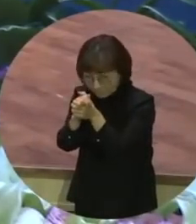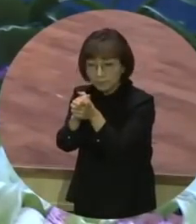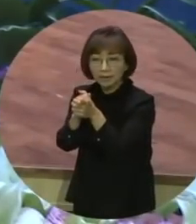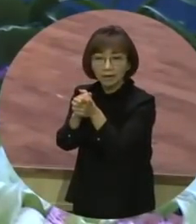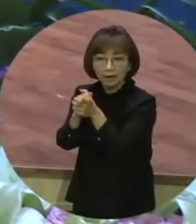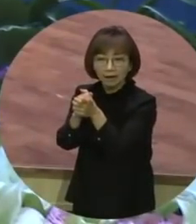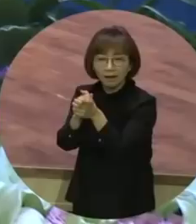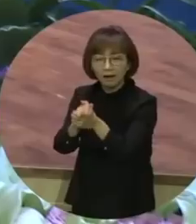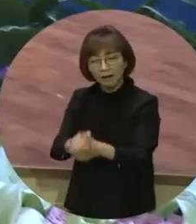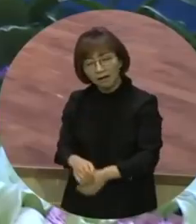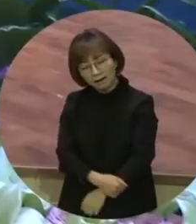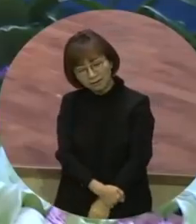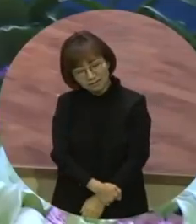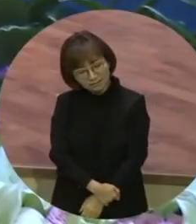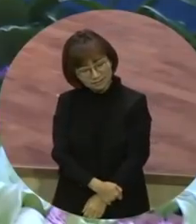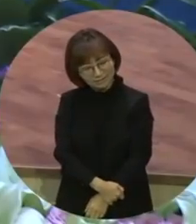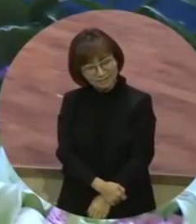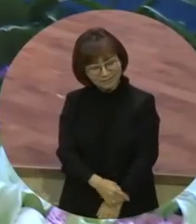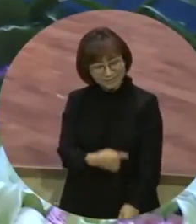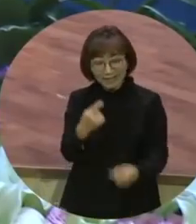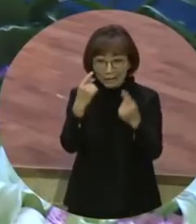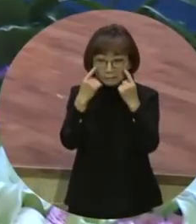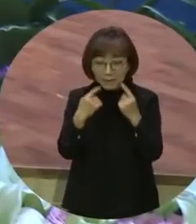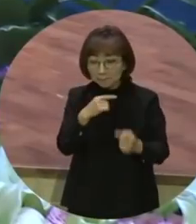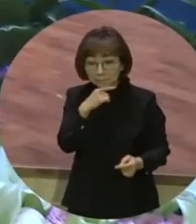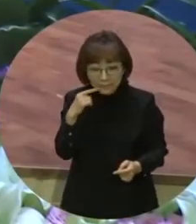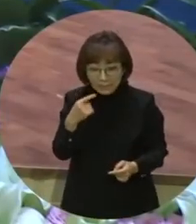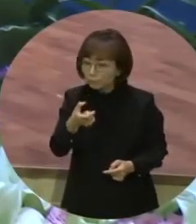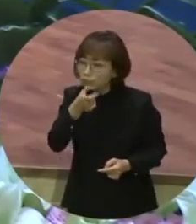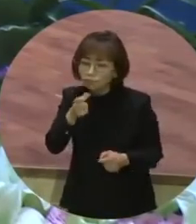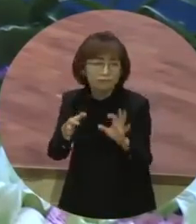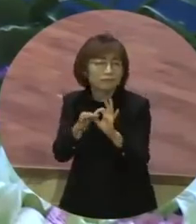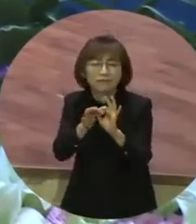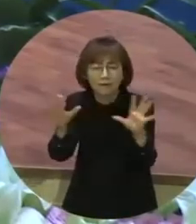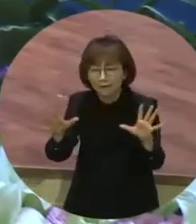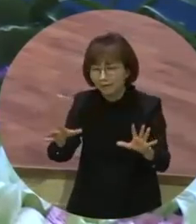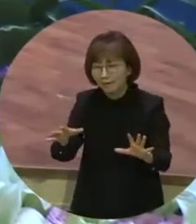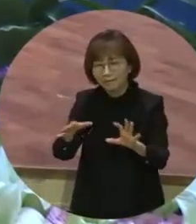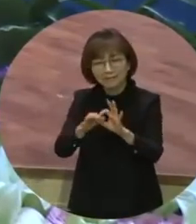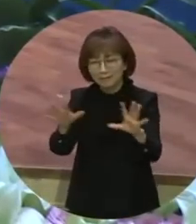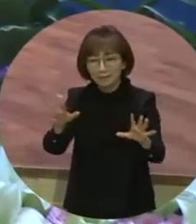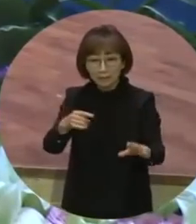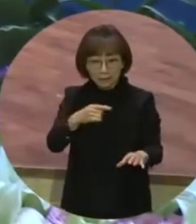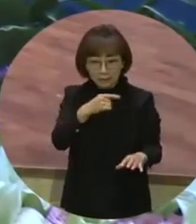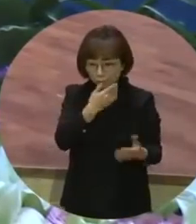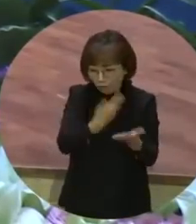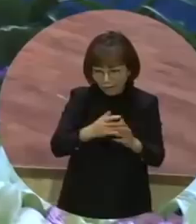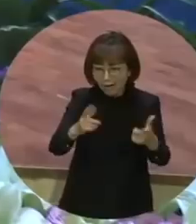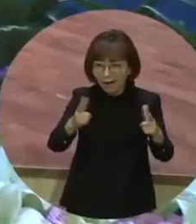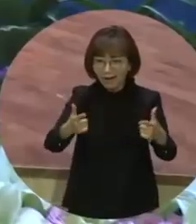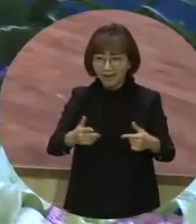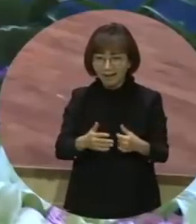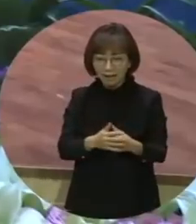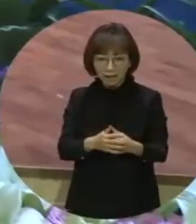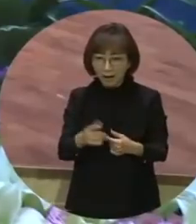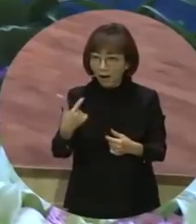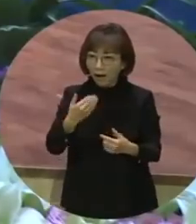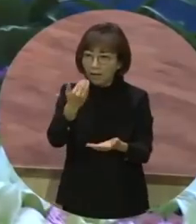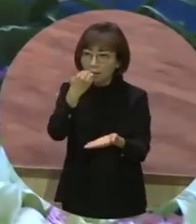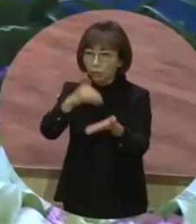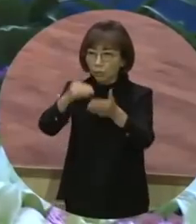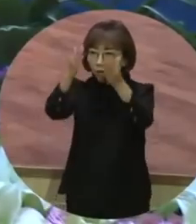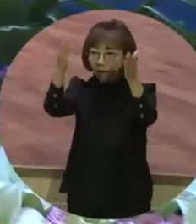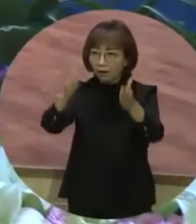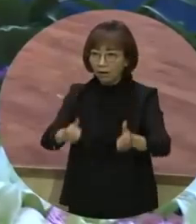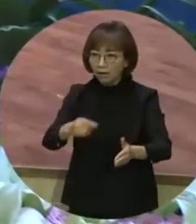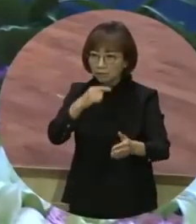피가 나오든 물이 나오든 상관없어요. 그건. 피가 나온다고 그냥. 그걸, 아니, 얼마나 실감 나겠어. 안 그래도